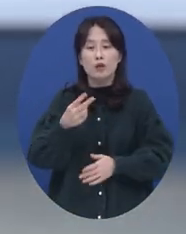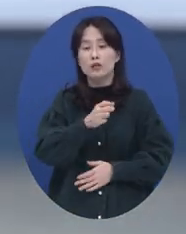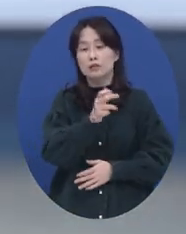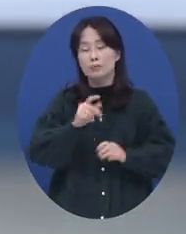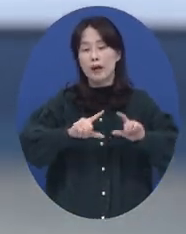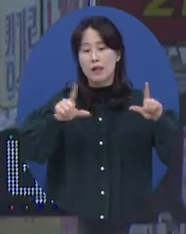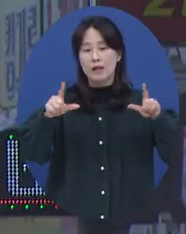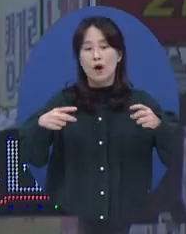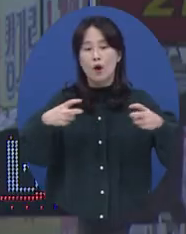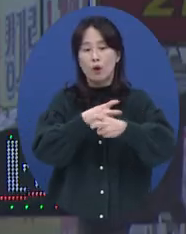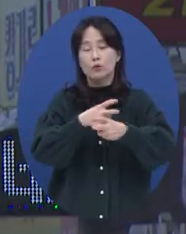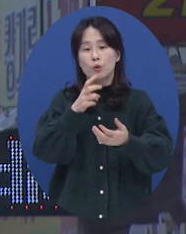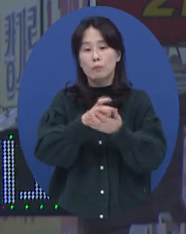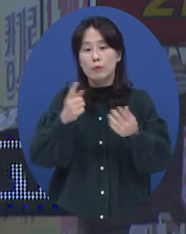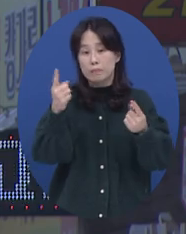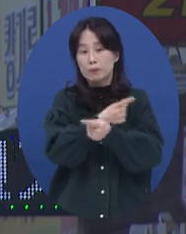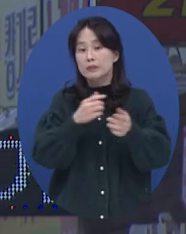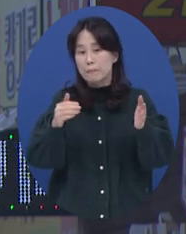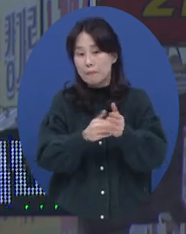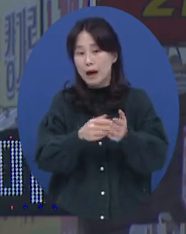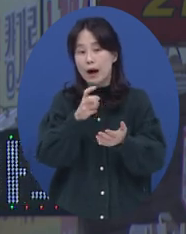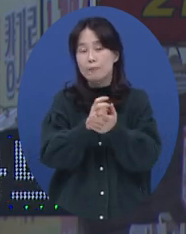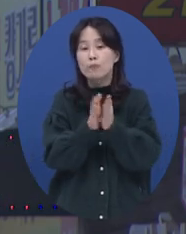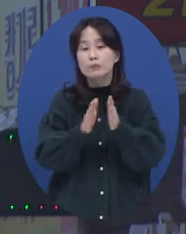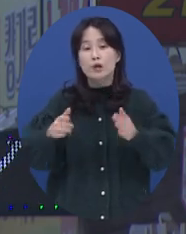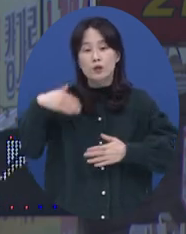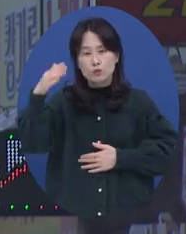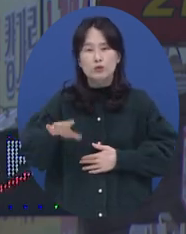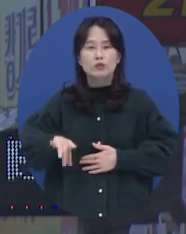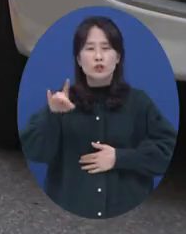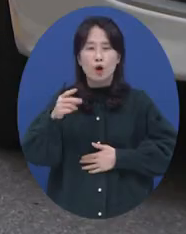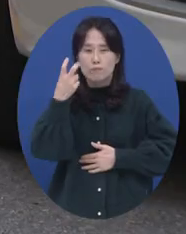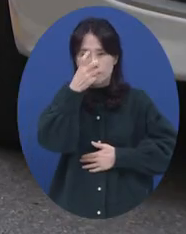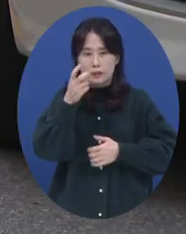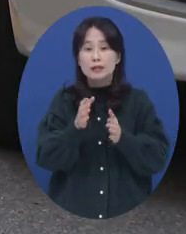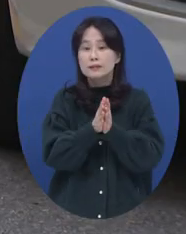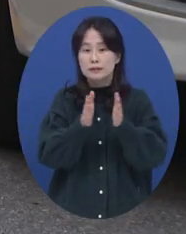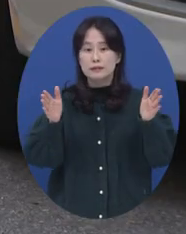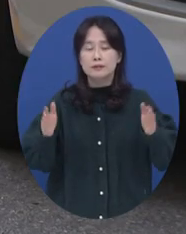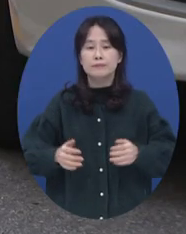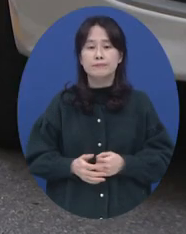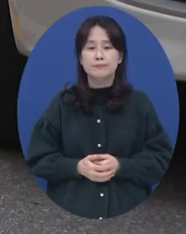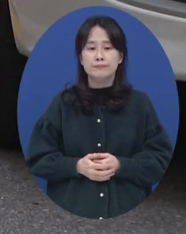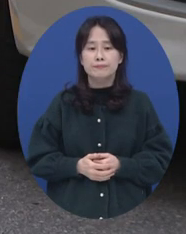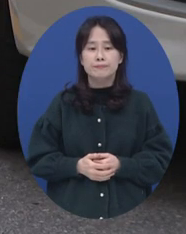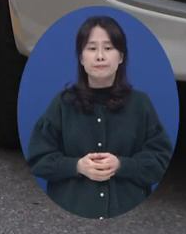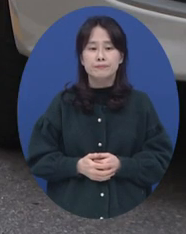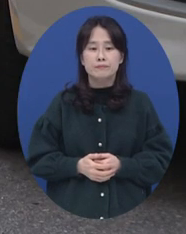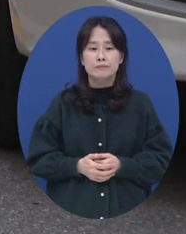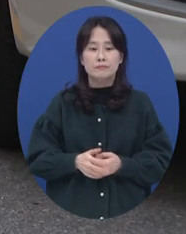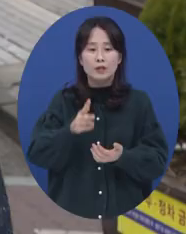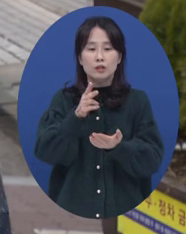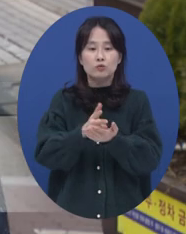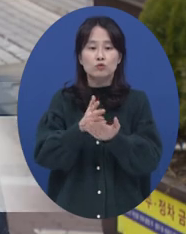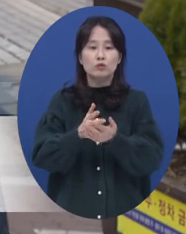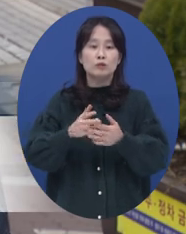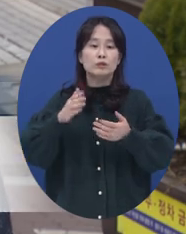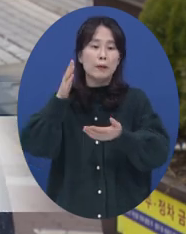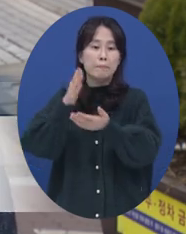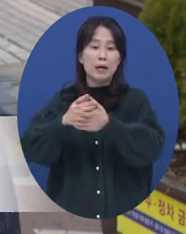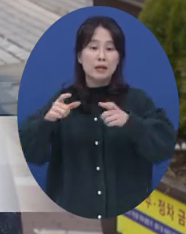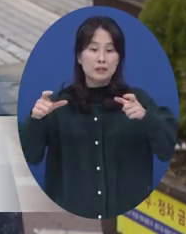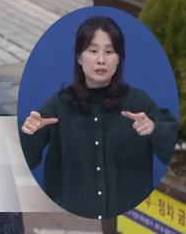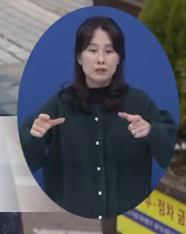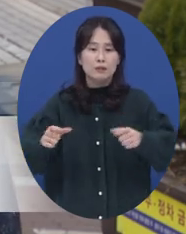지난 2018년 도로교통법이 개정됨에 따라 법 시행 이후 현장 실태에 대한 점검이 이뤄졌습니다. 이